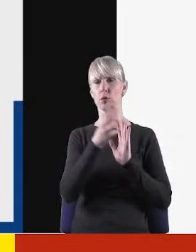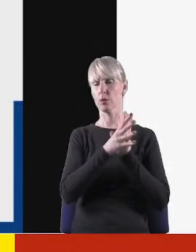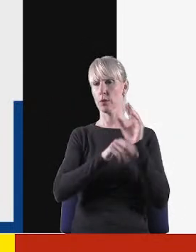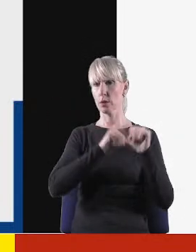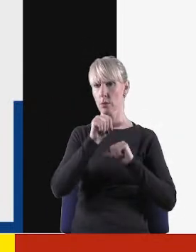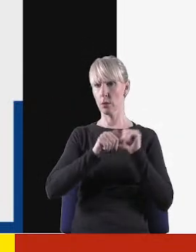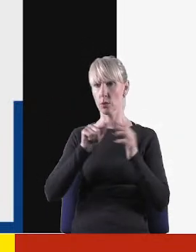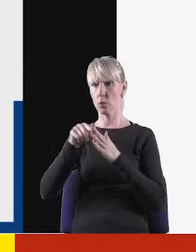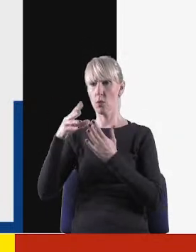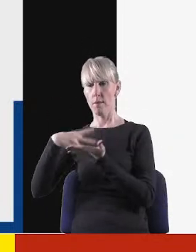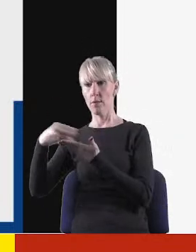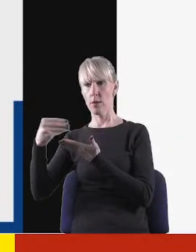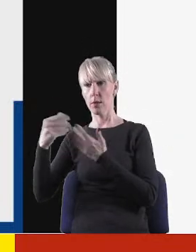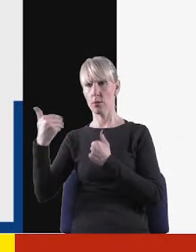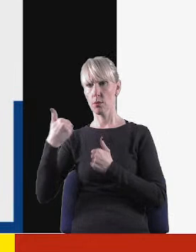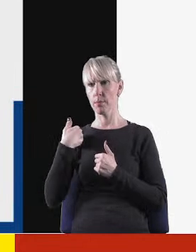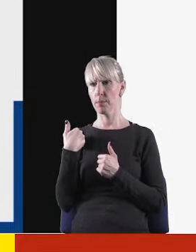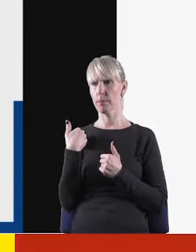były